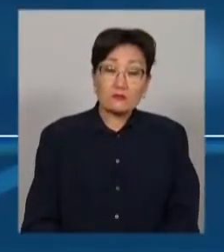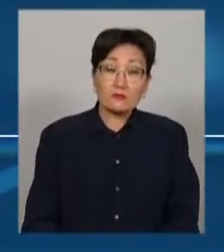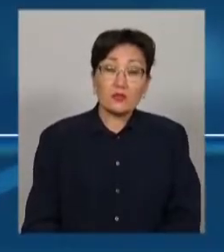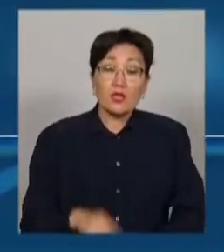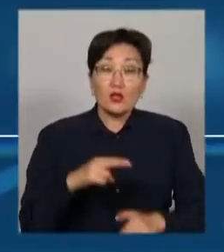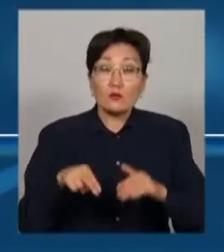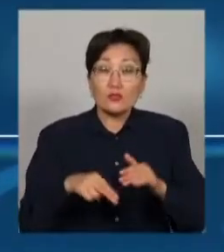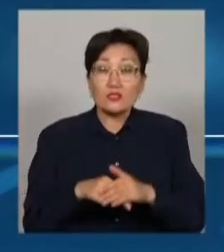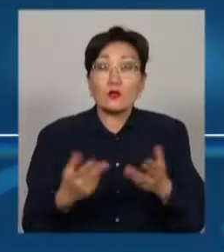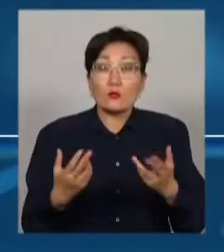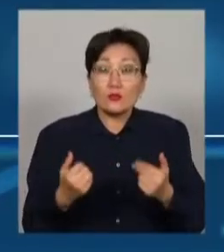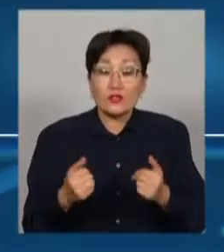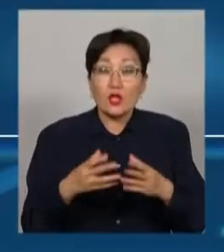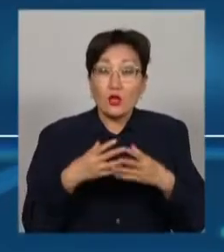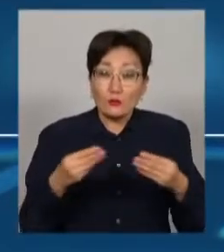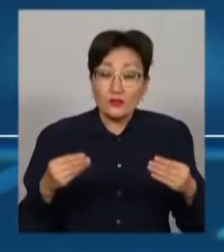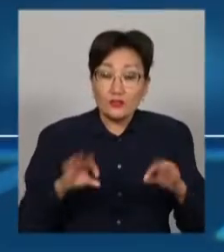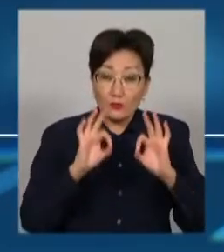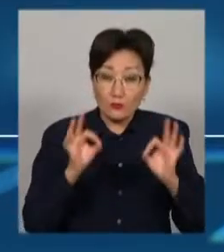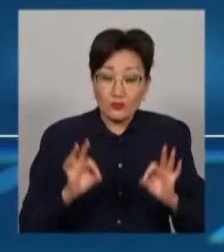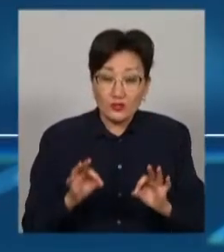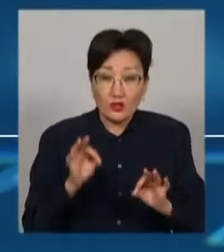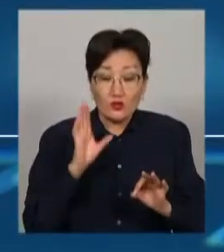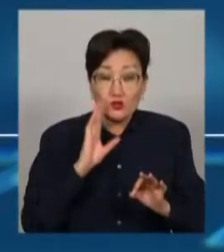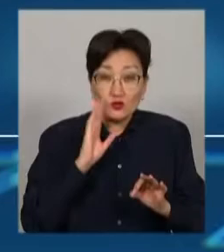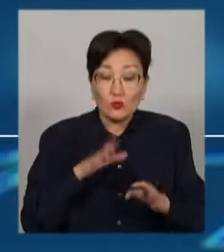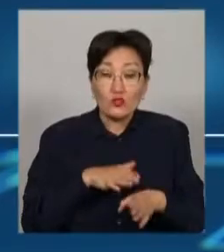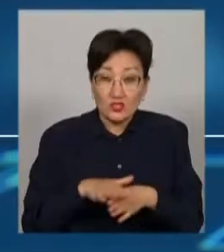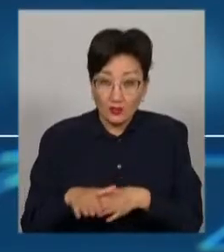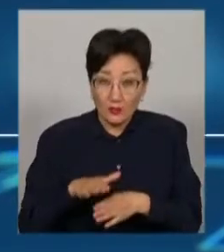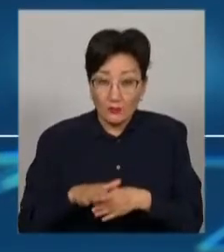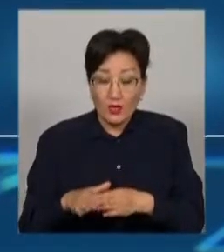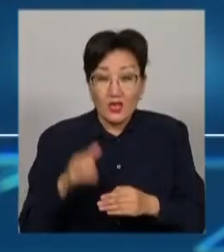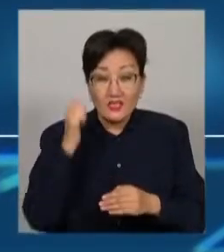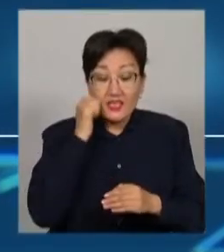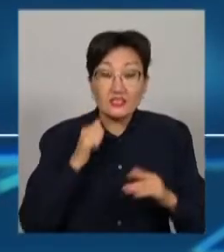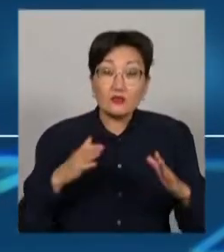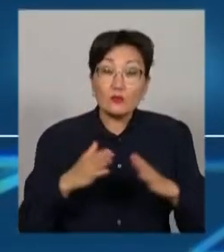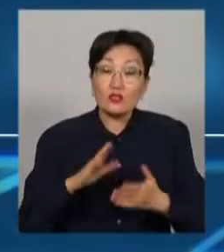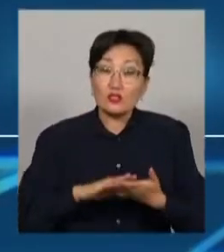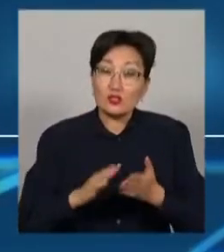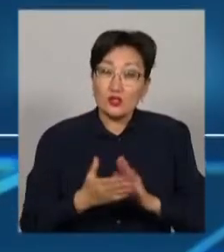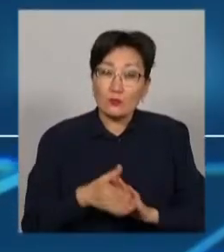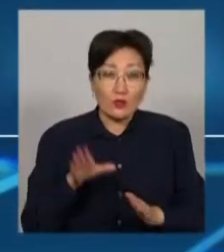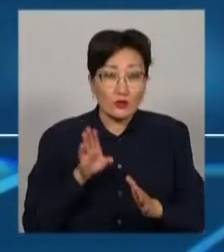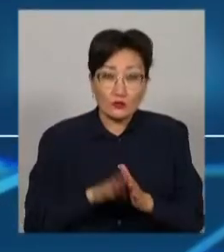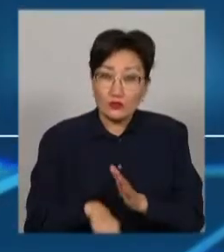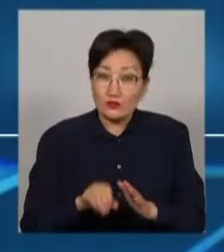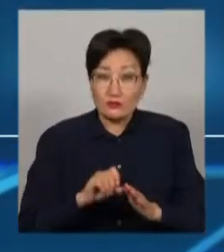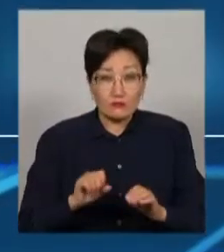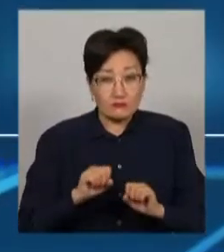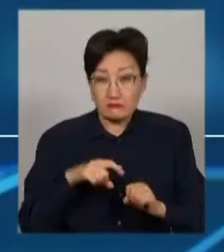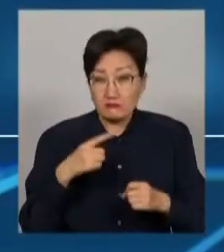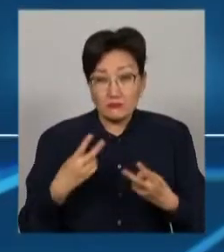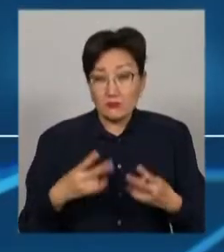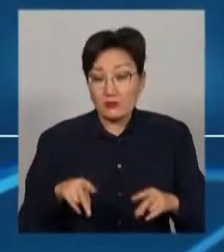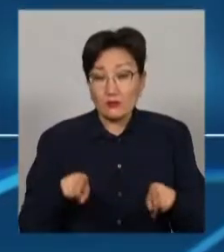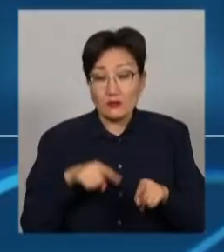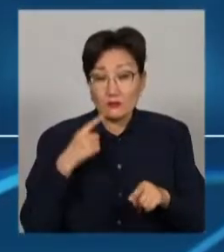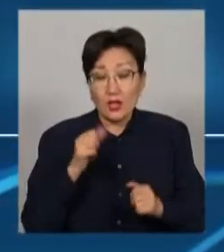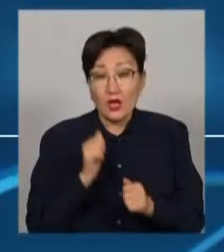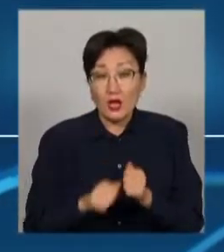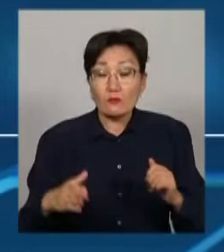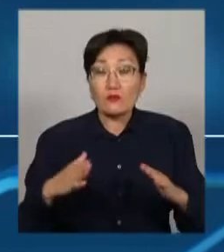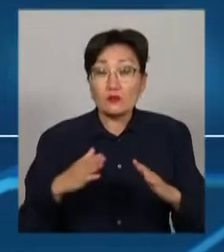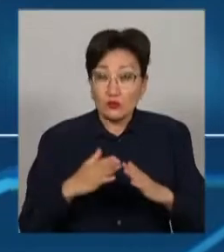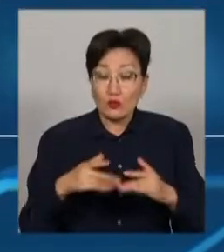Жер төледі, иә, көктем және күз кездерінде су жиналатыны рас. Ескі ғой, жағдай мүлдем мүшкіл деп айтпас едім. Ондай жағдайлар әр үйде